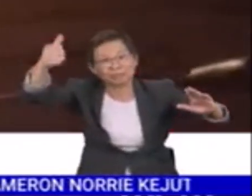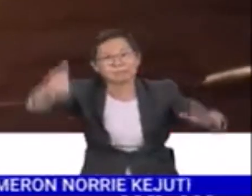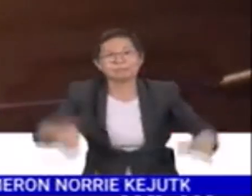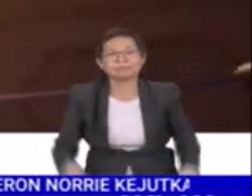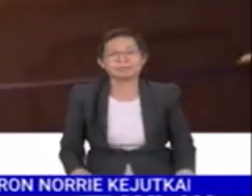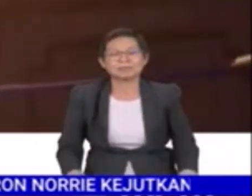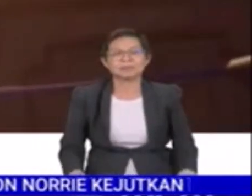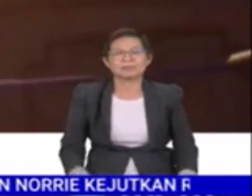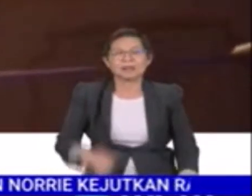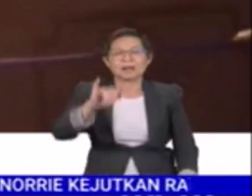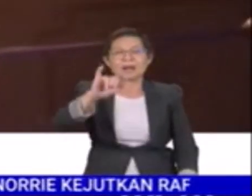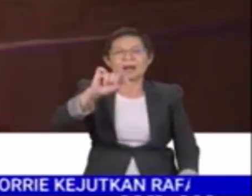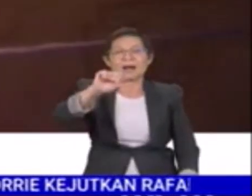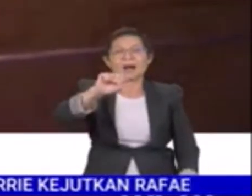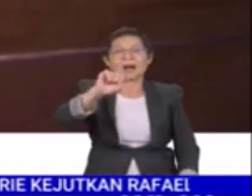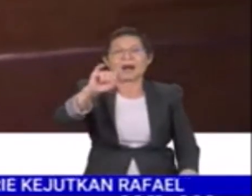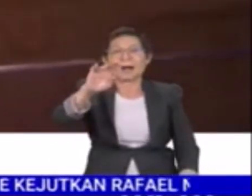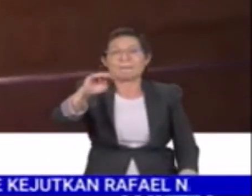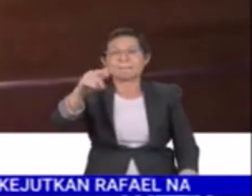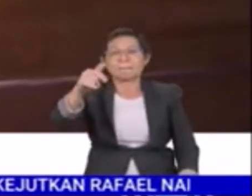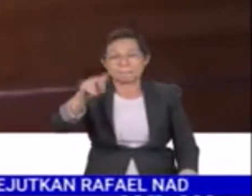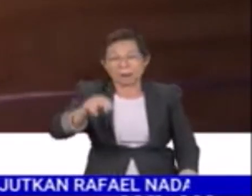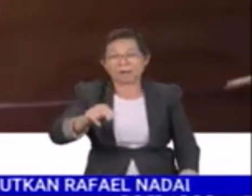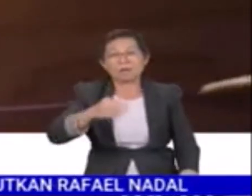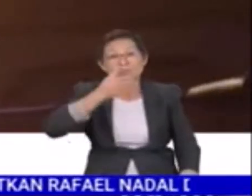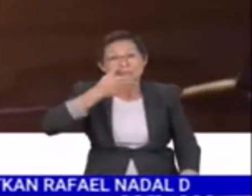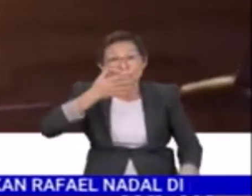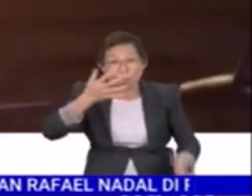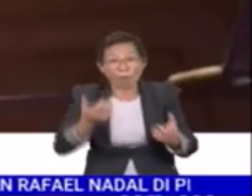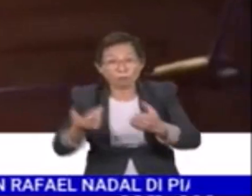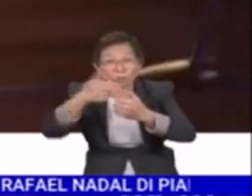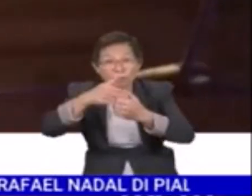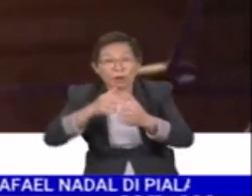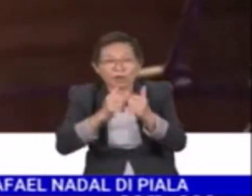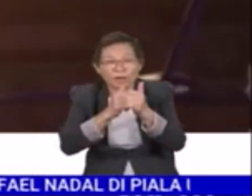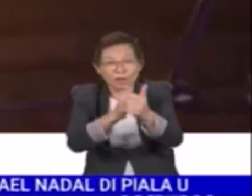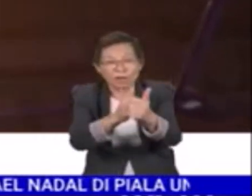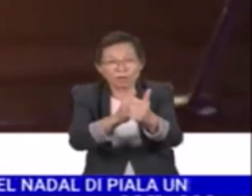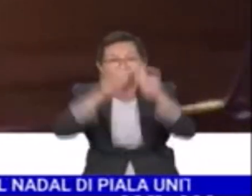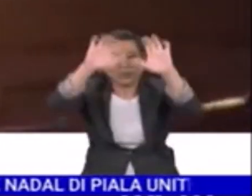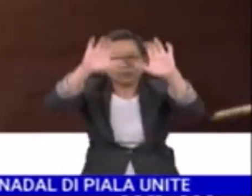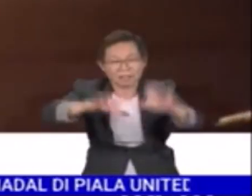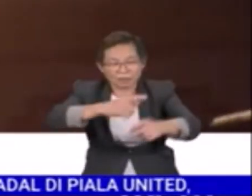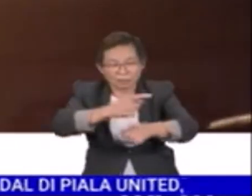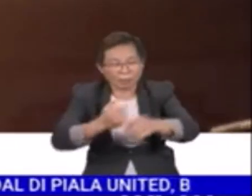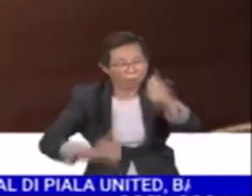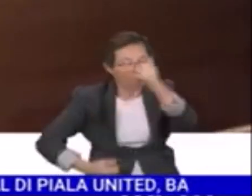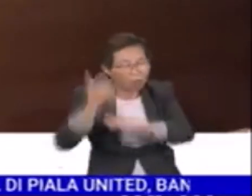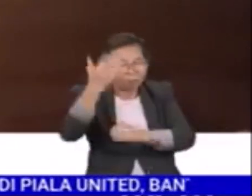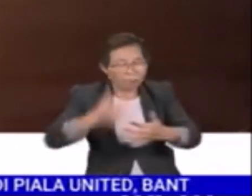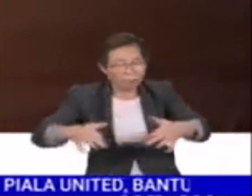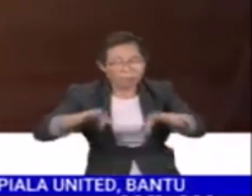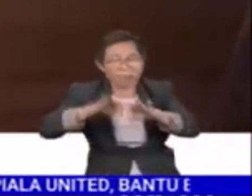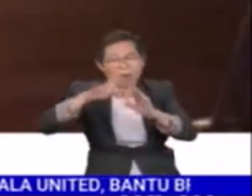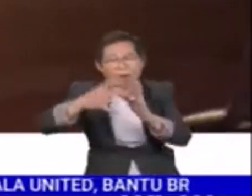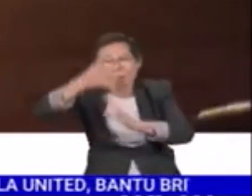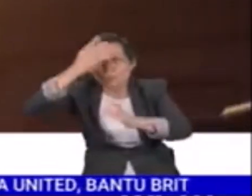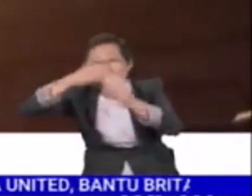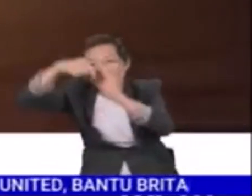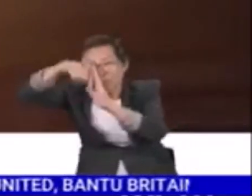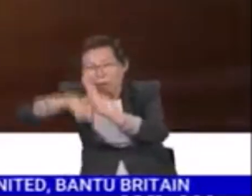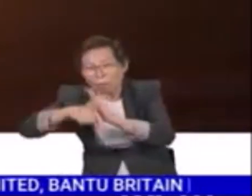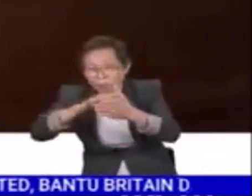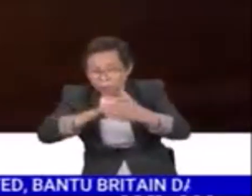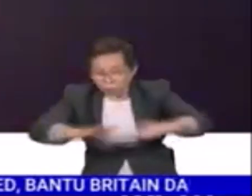anut mengingatkan Golongan muda yang ingin menceburi sukan ini agar mengikuti saluran yang betul paling penting mereka perlu mendalami aspek